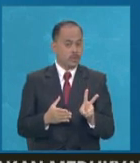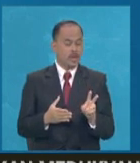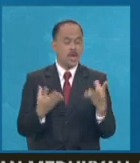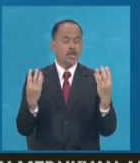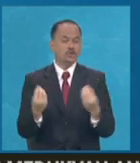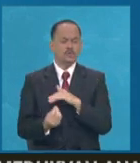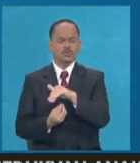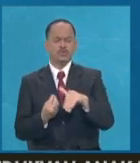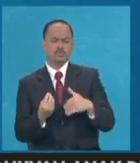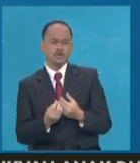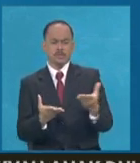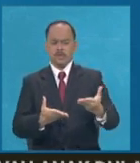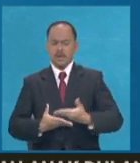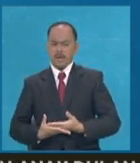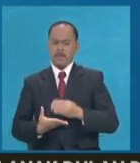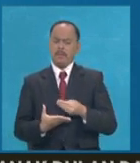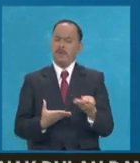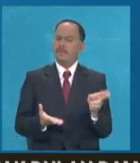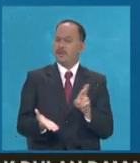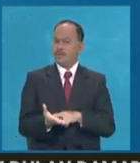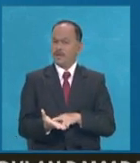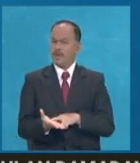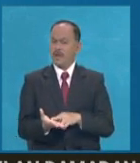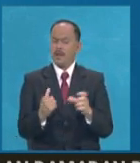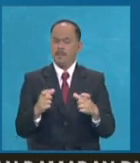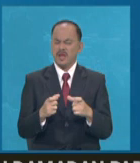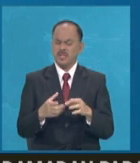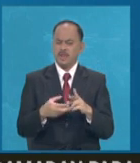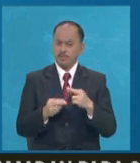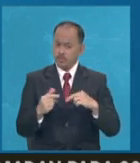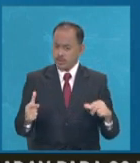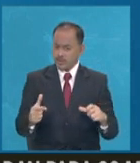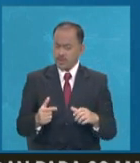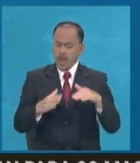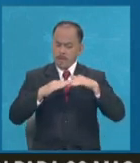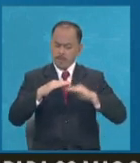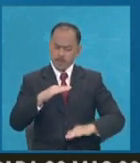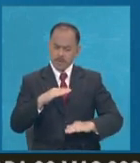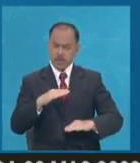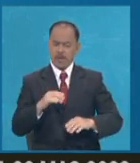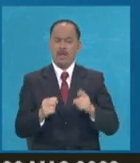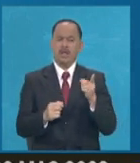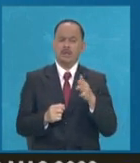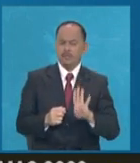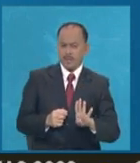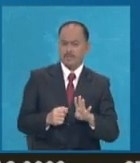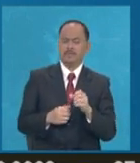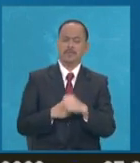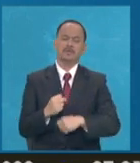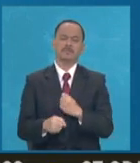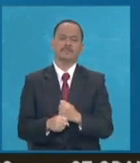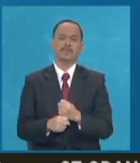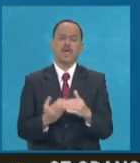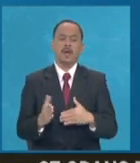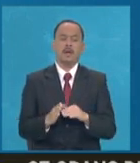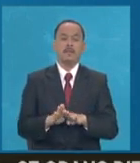keseluruhan bagi penerimaan benda berdaftar paket kecil dan bungkusan menurun setiap suku tahun selepas pembukaan